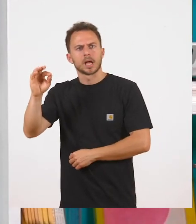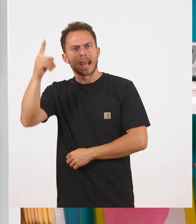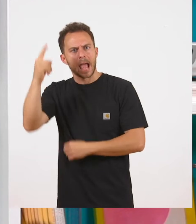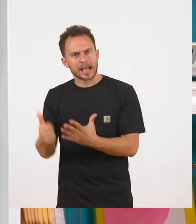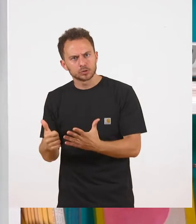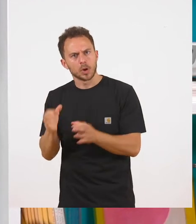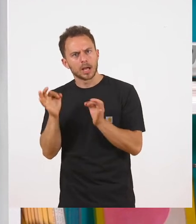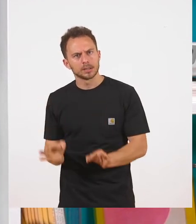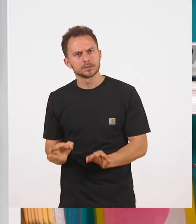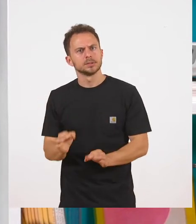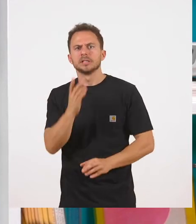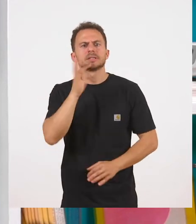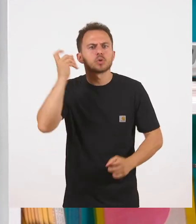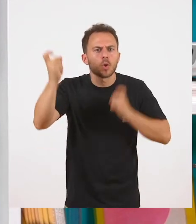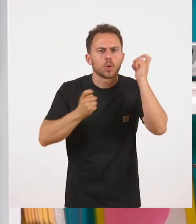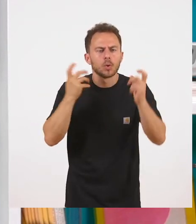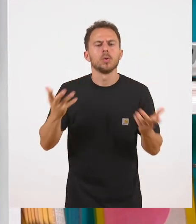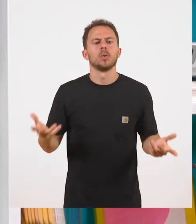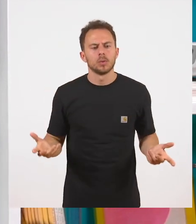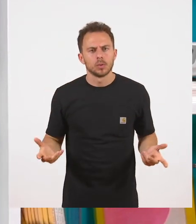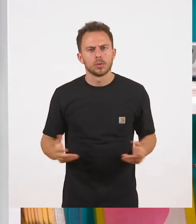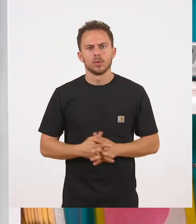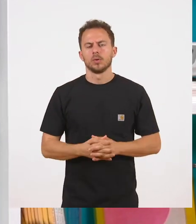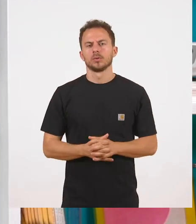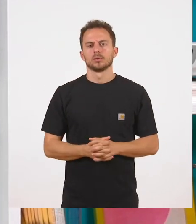αυτό? Ας πάρουμε για παράδειγμα,